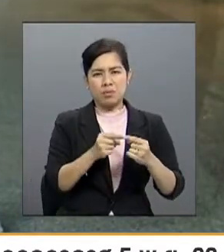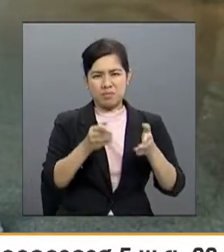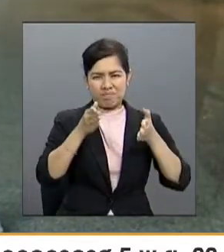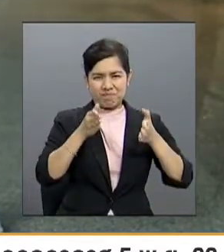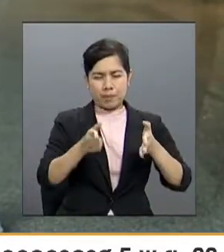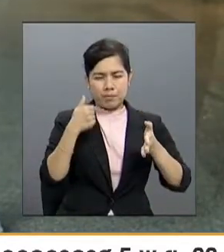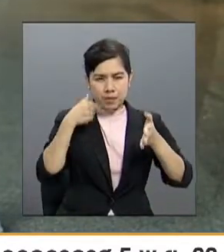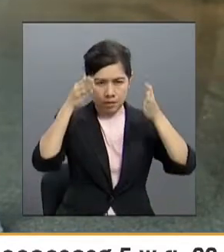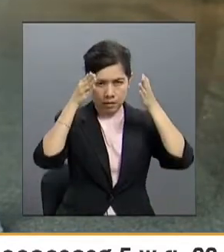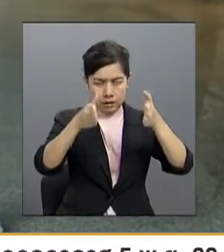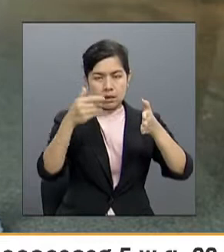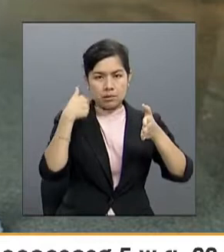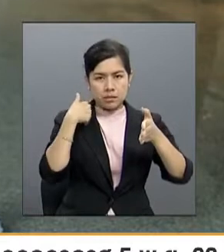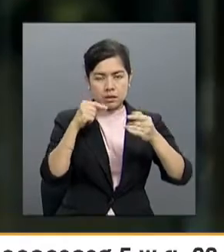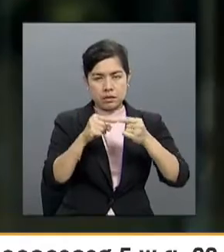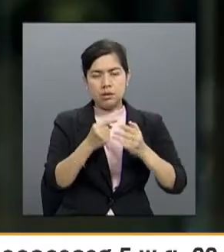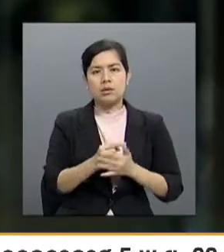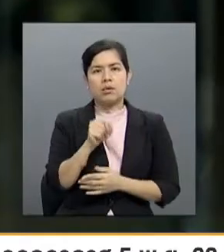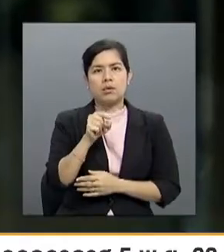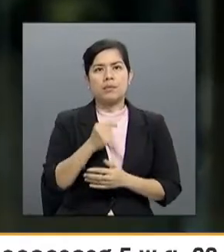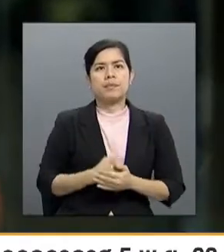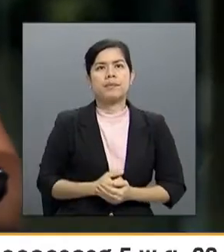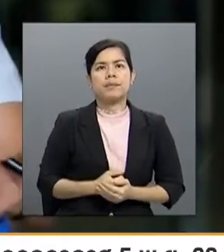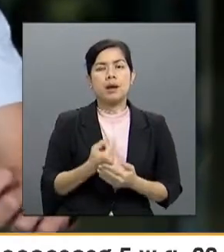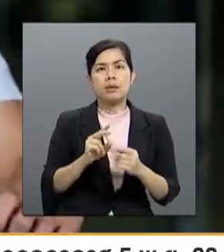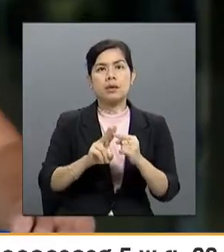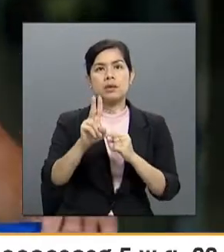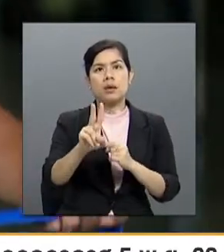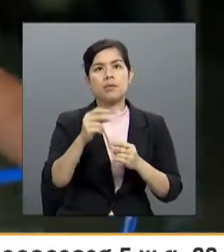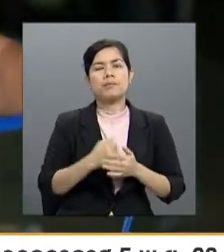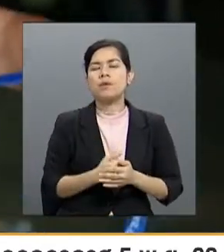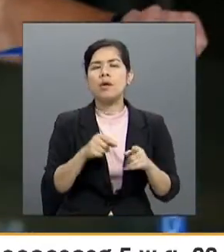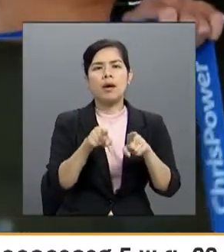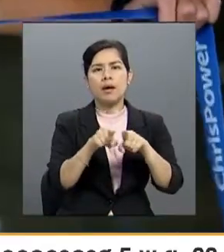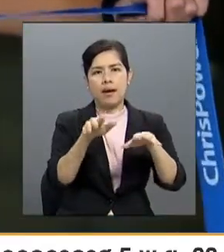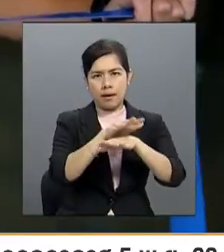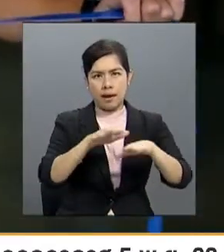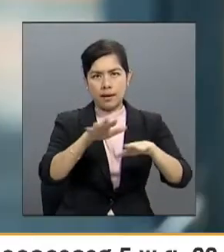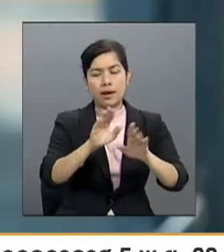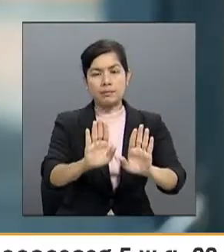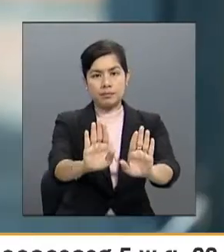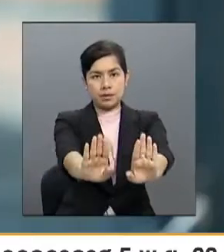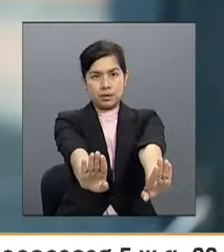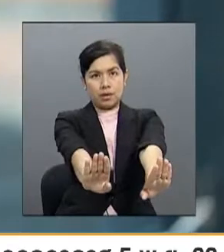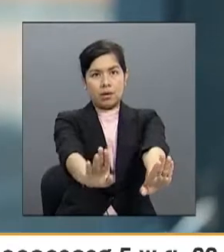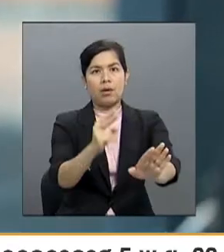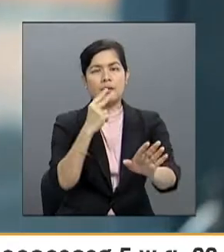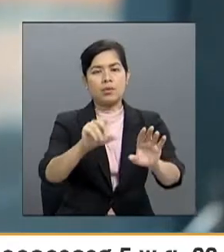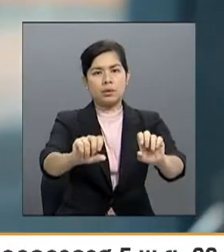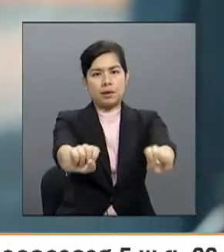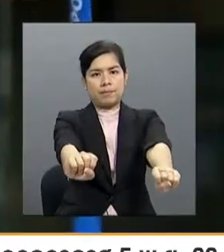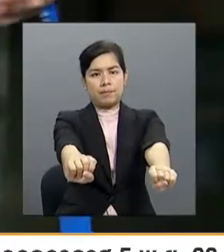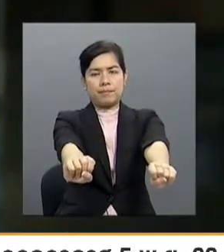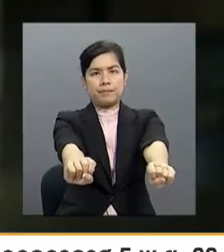ฟกัสที่สะบัก กล้ามเนื้อใช่ถูกต้องครับถ้าต่อไปก็จะคล้ายๆกันทีแต่นี้จะยื่นแขนออกไปข้างหน้าเห็นไหมครับจับข้อมืออย่างนี้เสร็จแล้